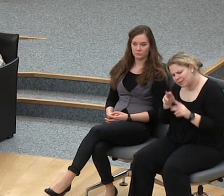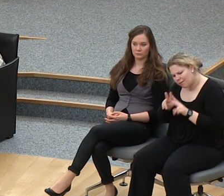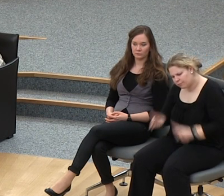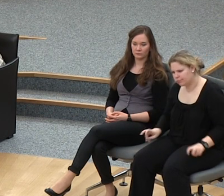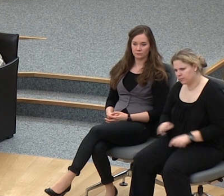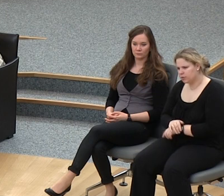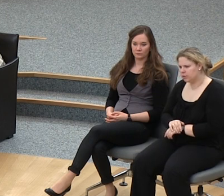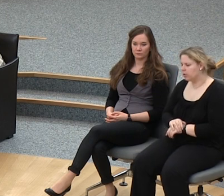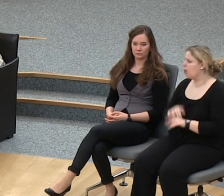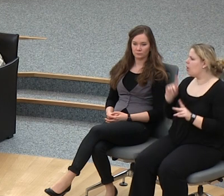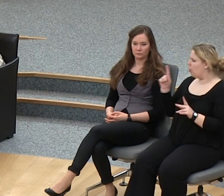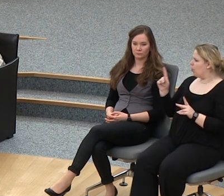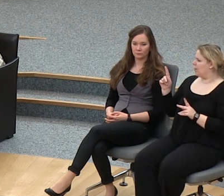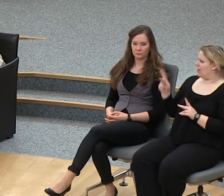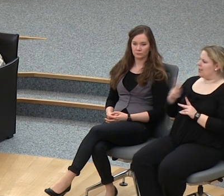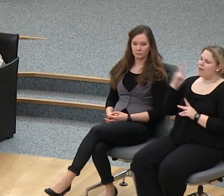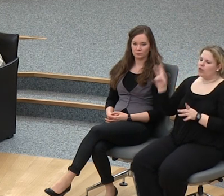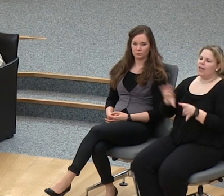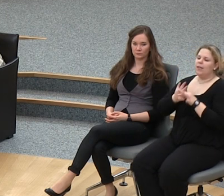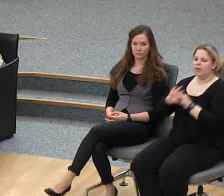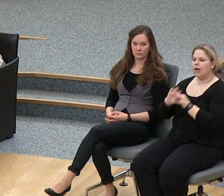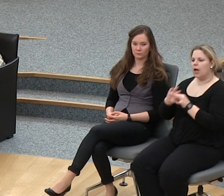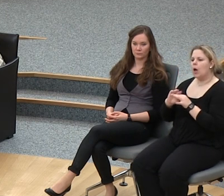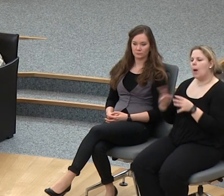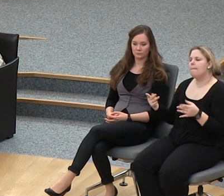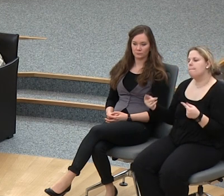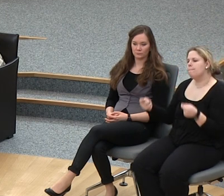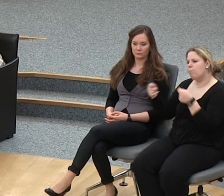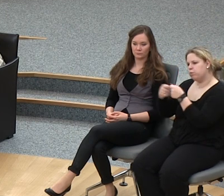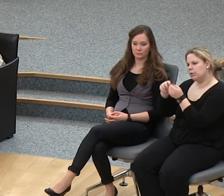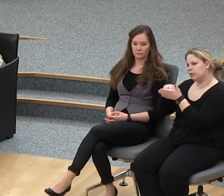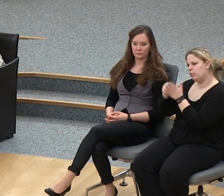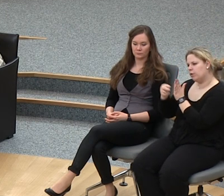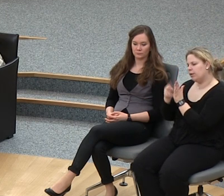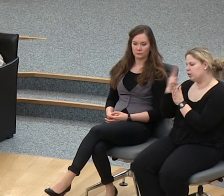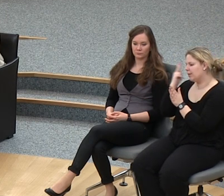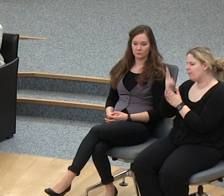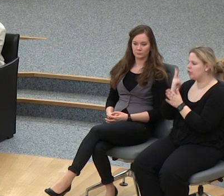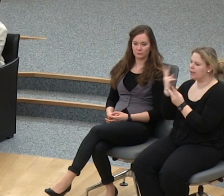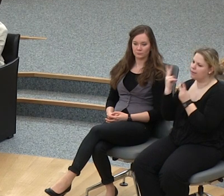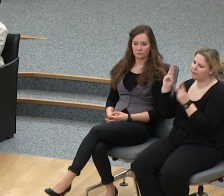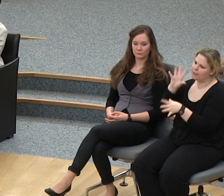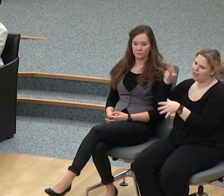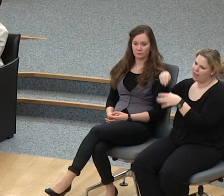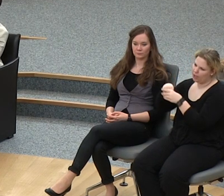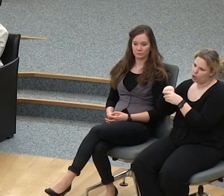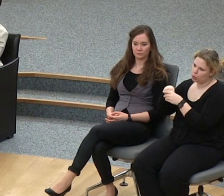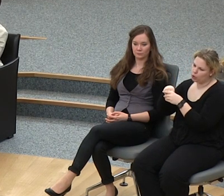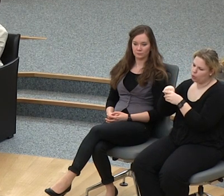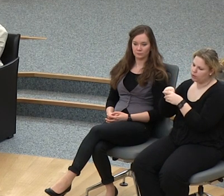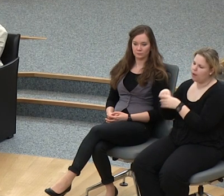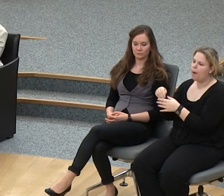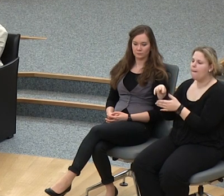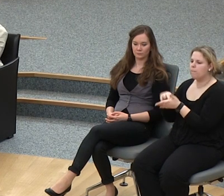natürlich bundespolitisch mit Inklusionspolitik, mit der Frage eines eigenständigen